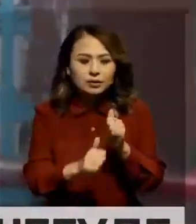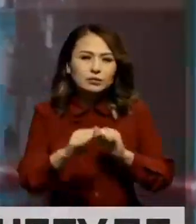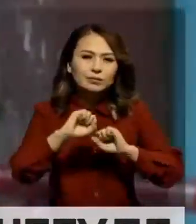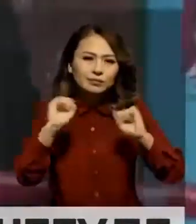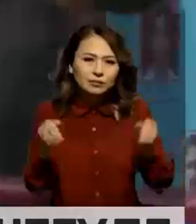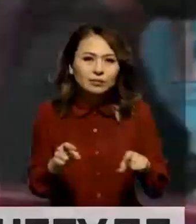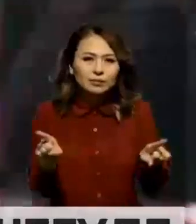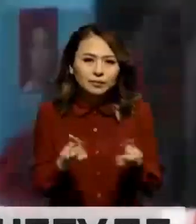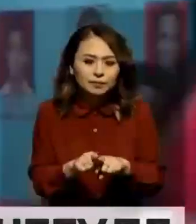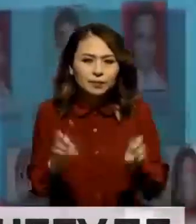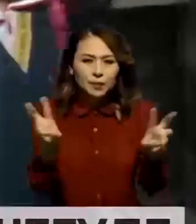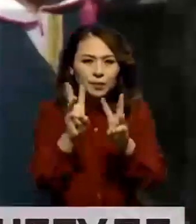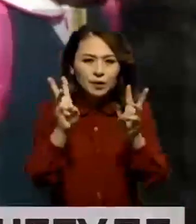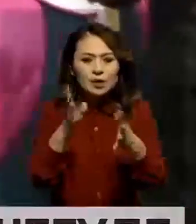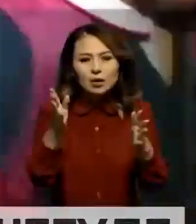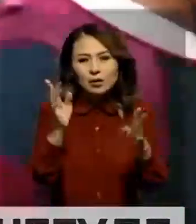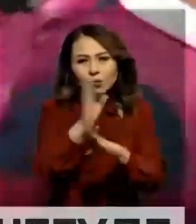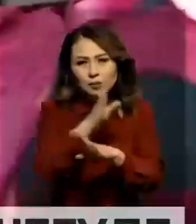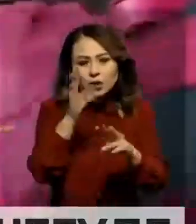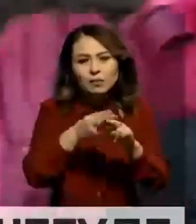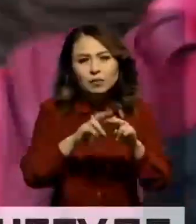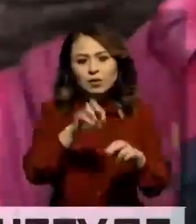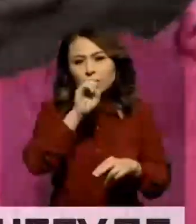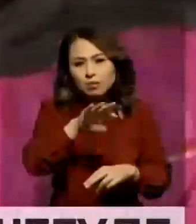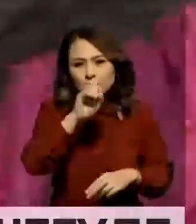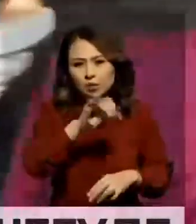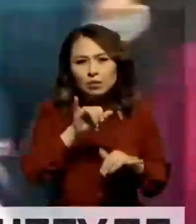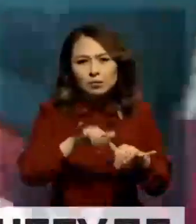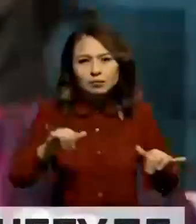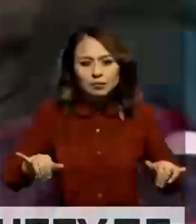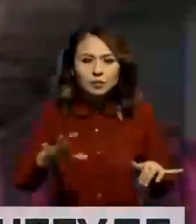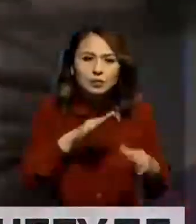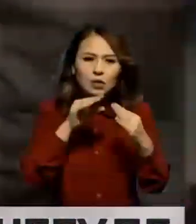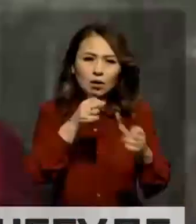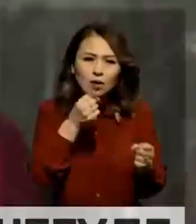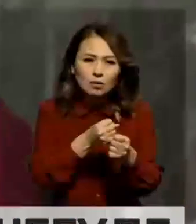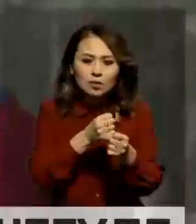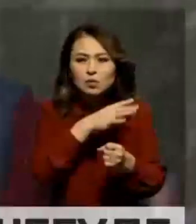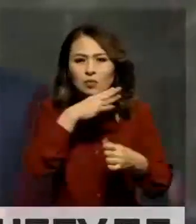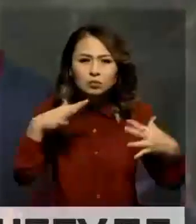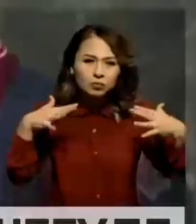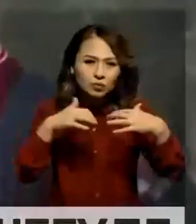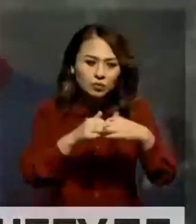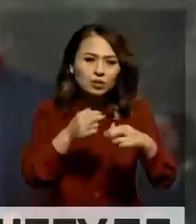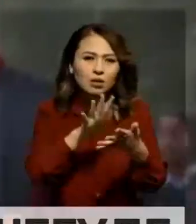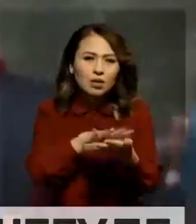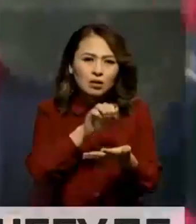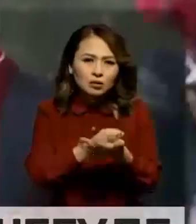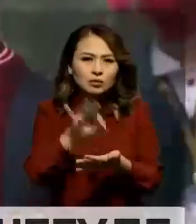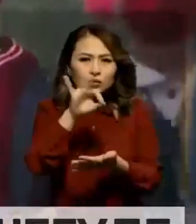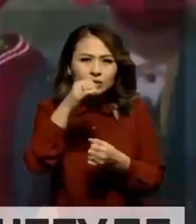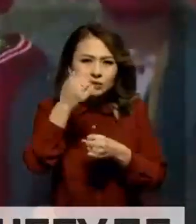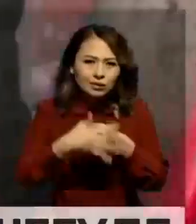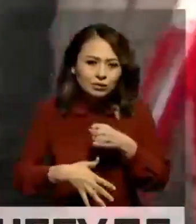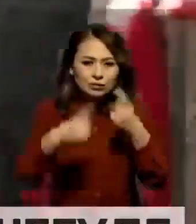қыста дәл осындай түтін басады. Миллиондаған тұрғындар жөтеліп, науқастар саны артады. Жол-көлік апаттары көбейеді. Ластануды бақылау жөніндегі орталық кеңестің